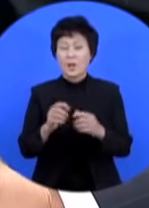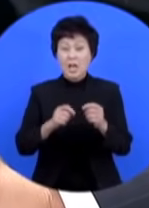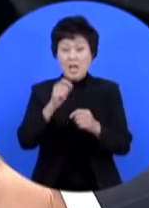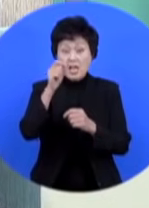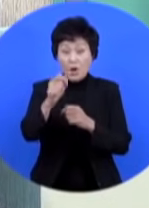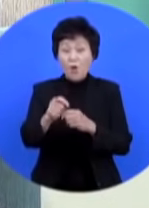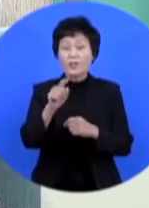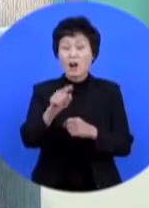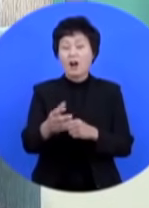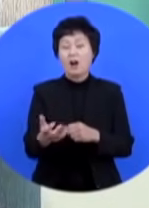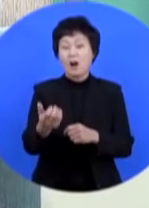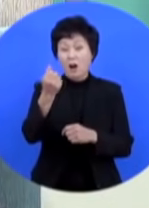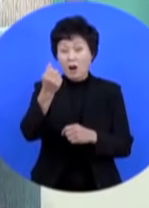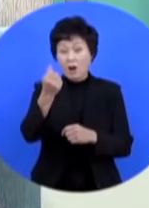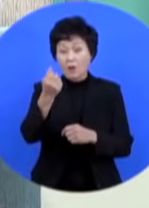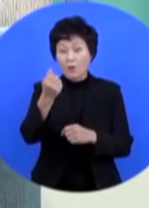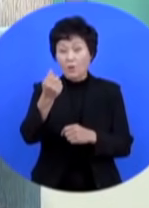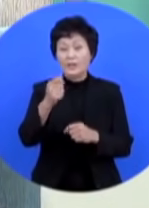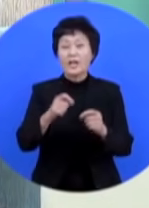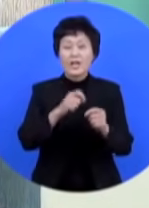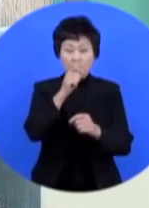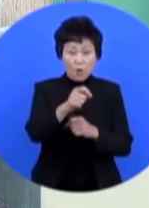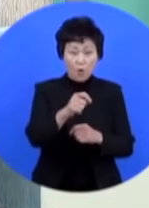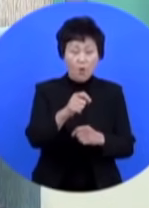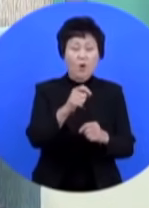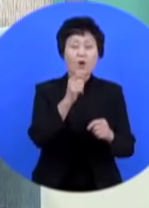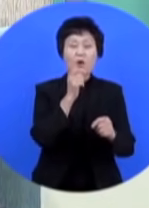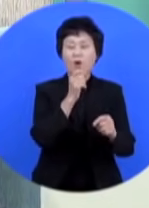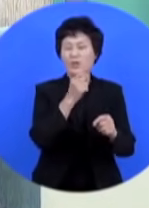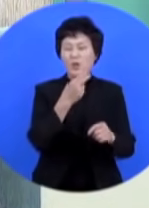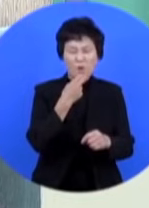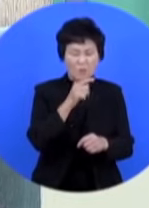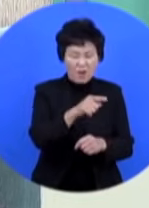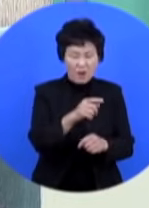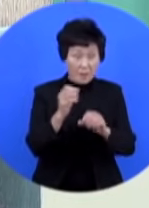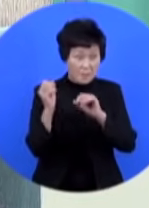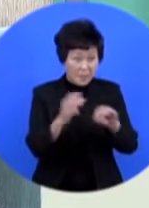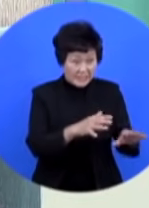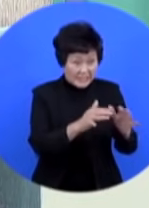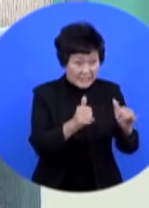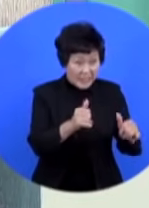것을 얻고자 영원할 수 없는 것을 버리는 자는 바보가 아니다.